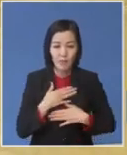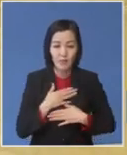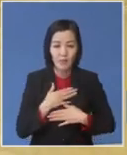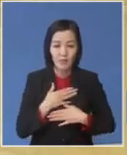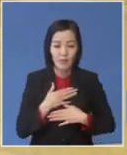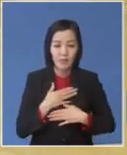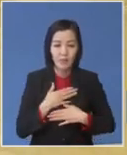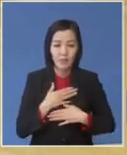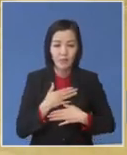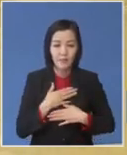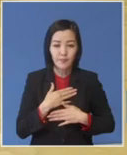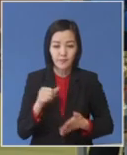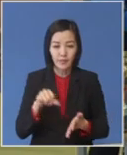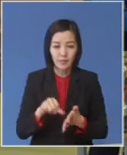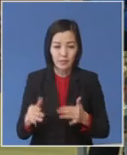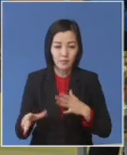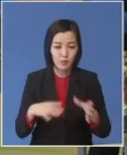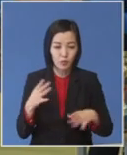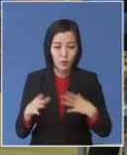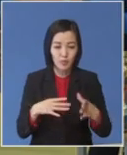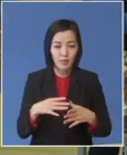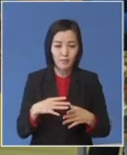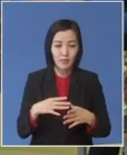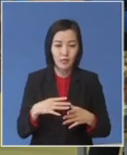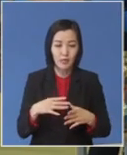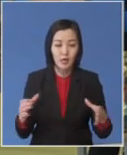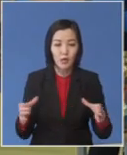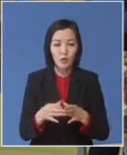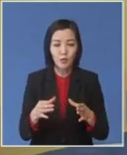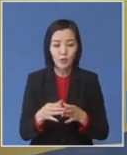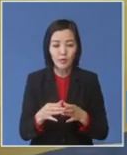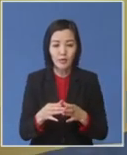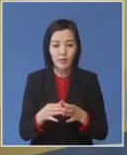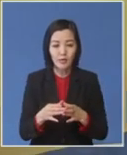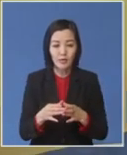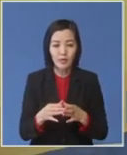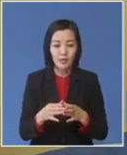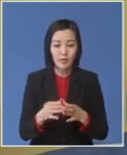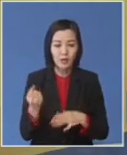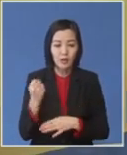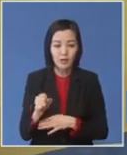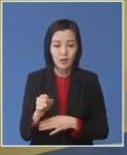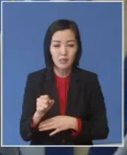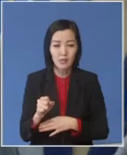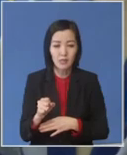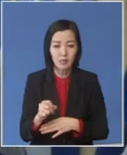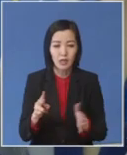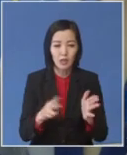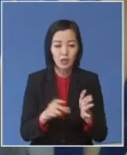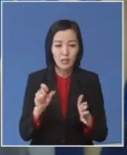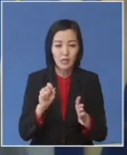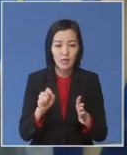Соның әсерінен мен осы қазақ күресі спортына келдім. Бұл жарыста Қарасай ауданының құрамасы командалық есепте алдына жан салған жоқ. Олардың қоржында 7 алтын